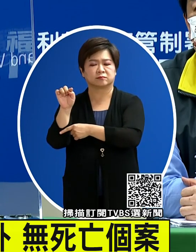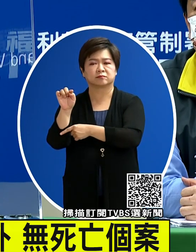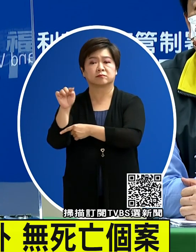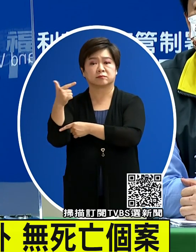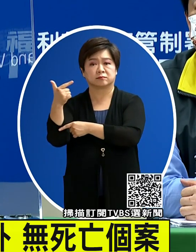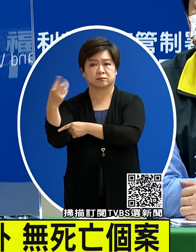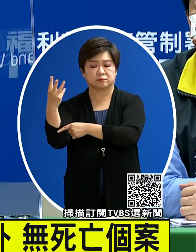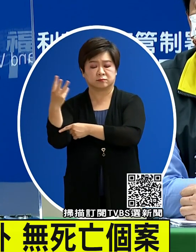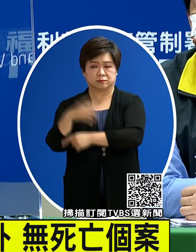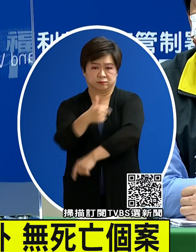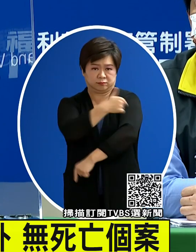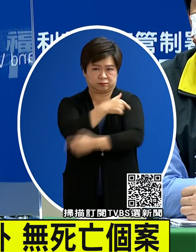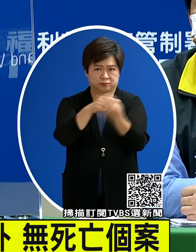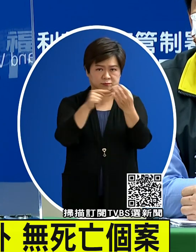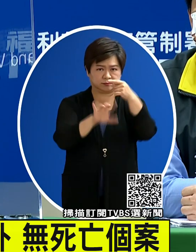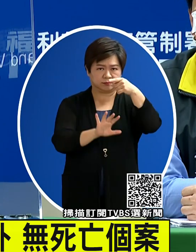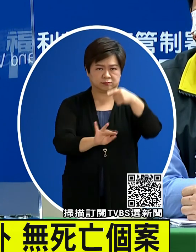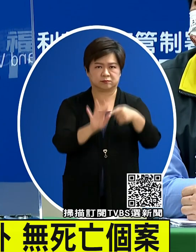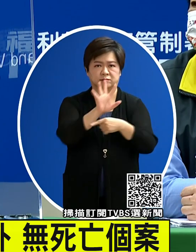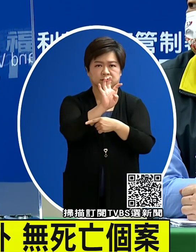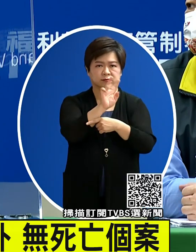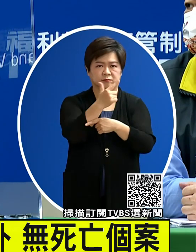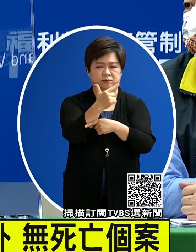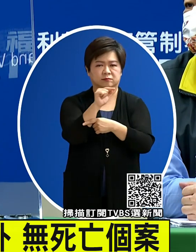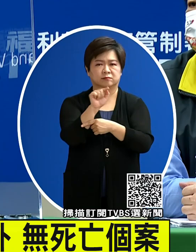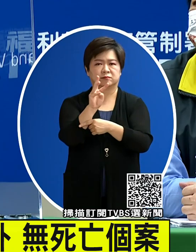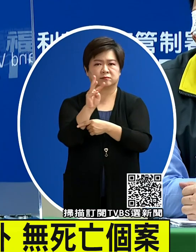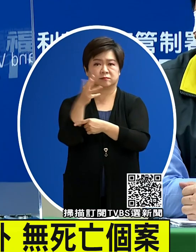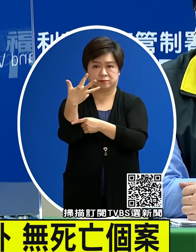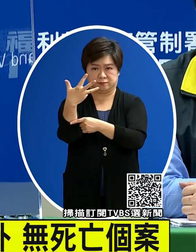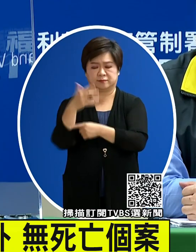42.63%， 剂次人口比是 46.38%。